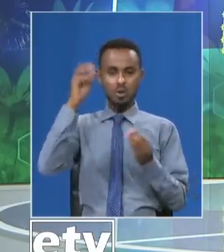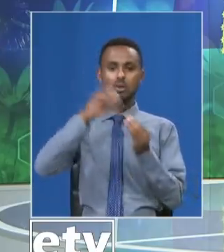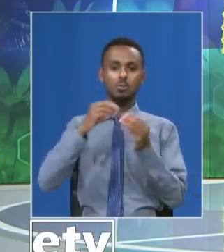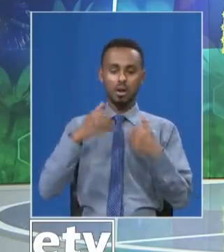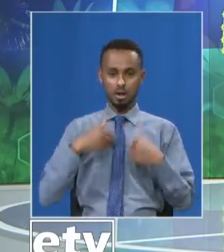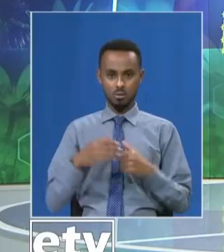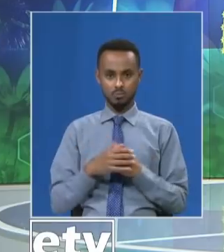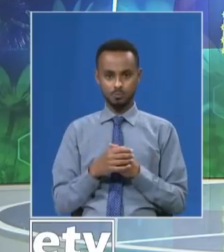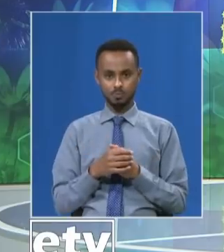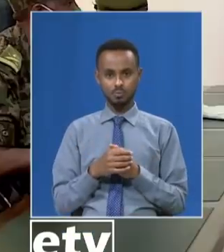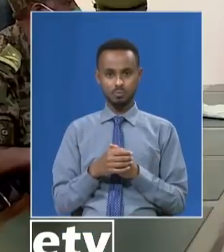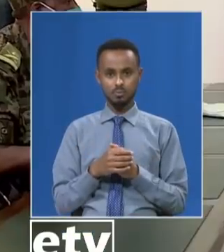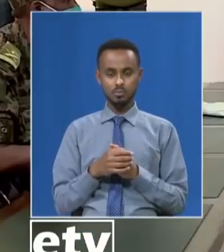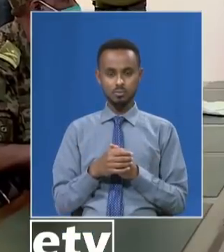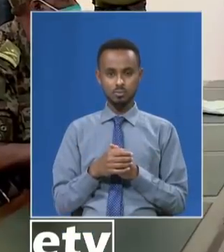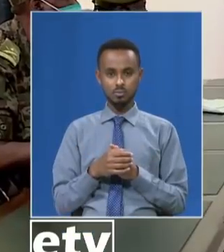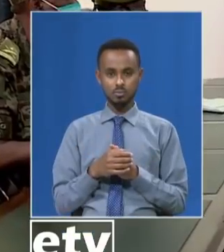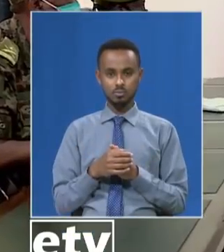ተጨማሪ አለው።